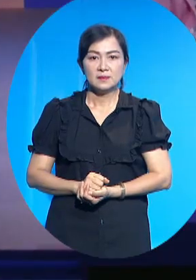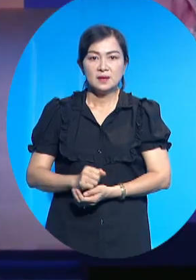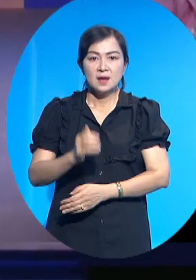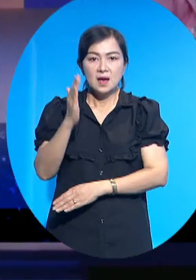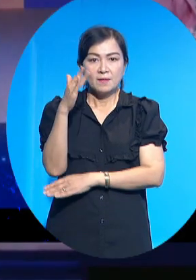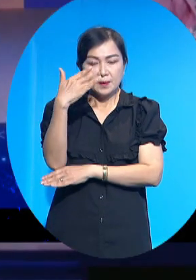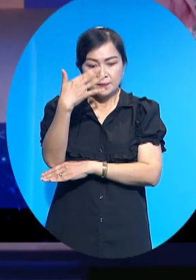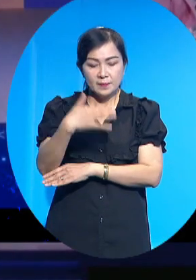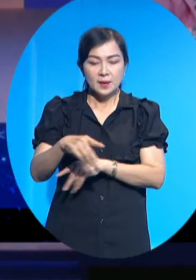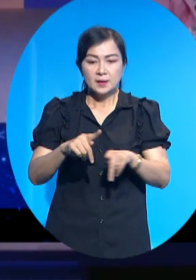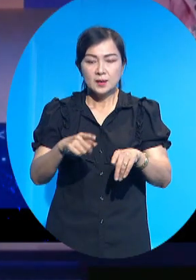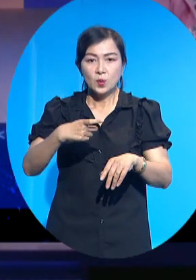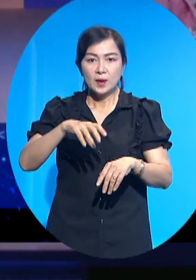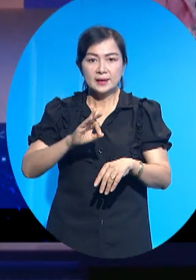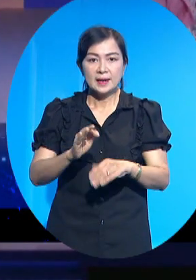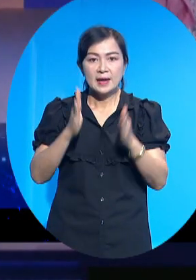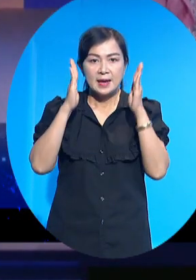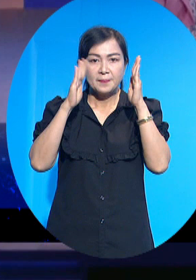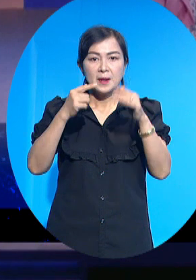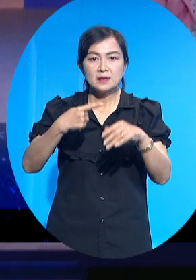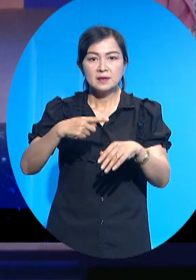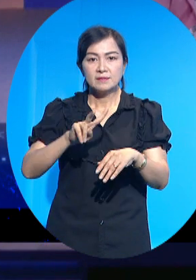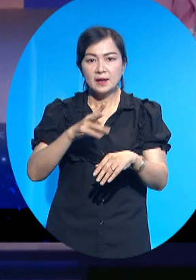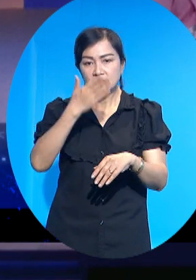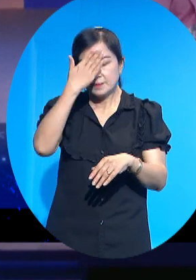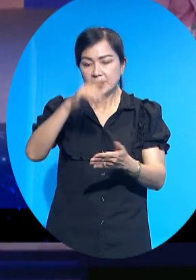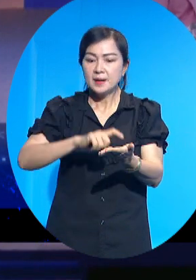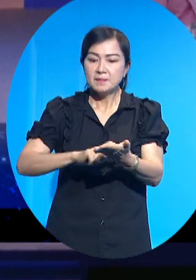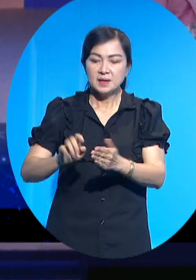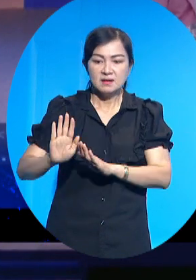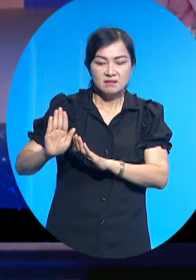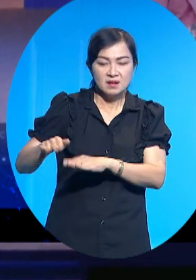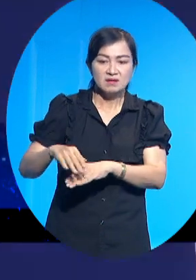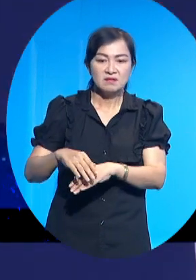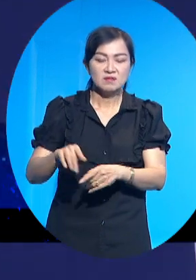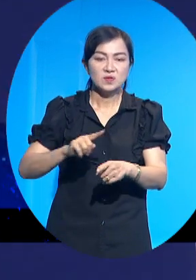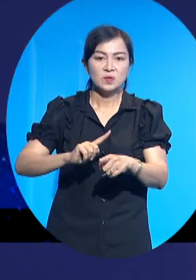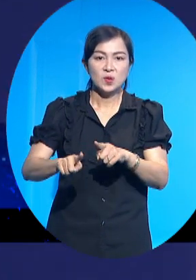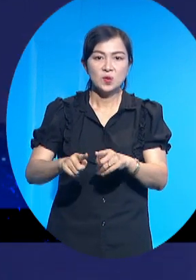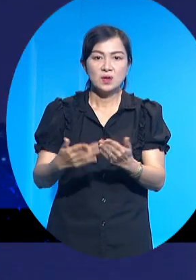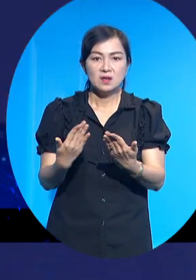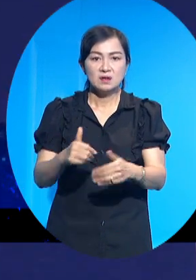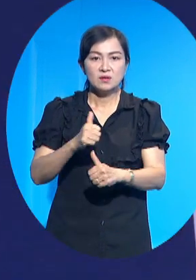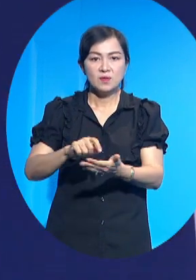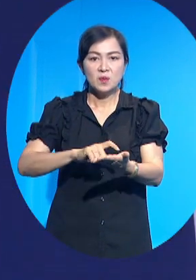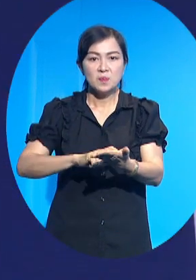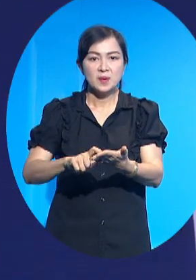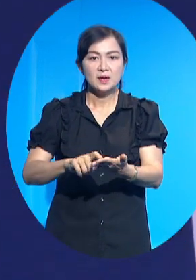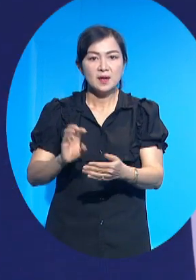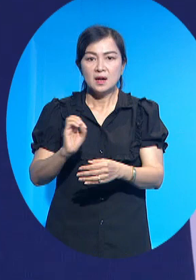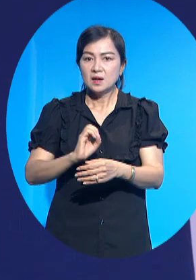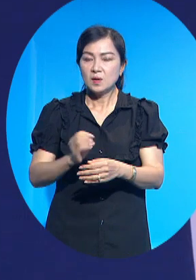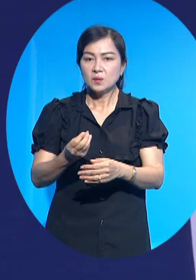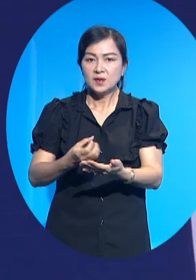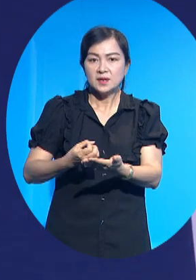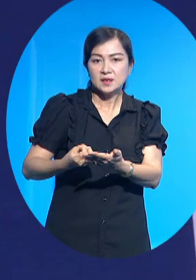Phát biểu tại Diễn đàn Kinh tế Qatar, bà Georgieva cho rằng Mỹ sẽ tránh được kịch bản vỡ nợ. Tuy nhiên, chính phủ Mỹ có thể vẫn không có tiền